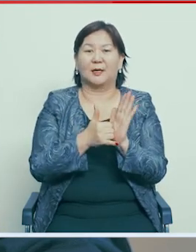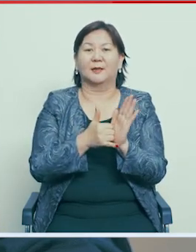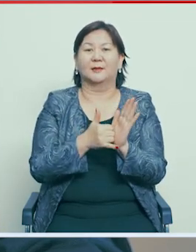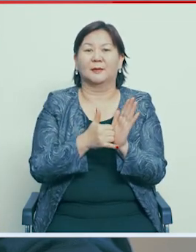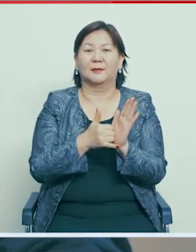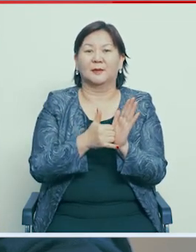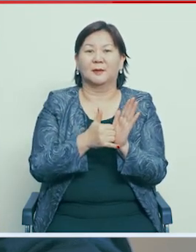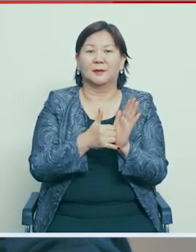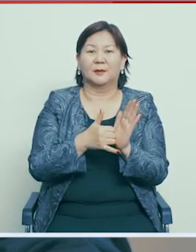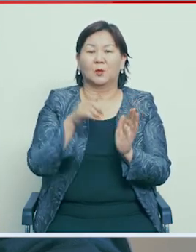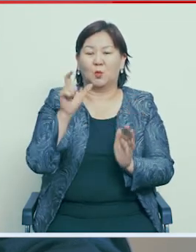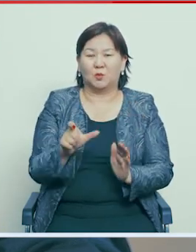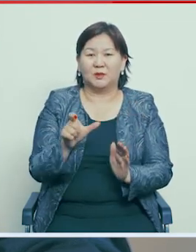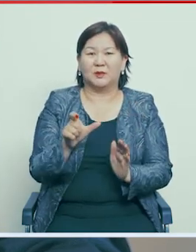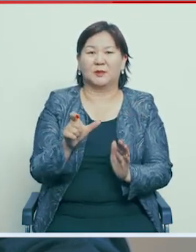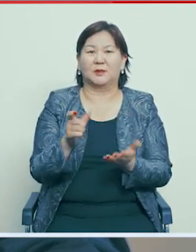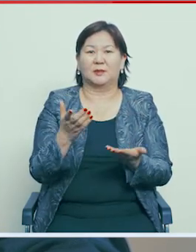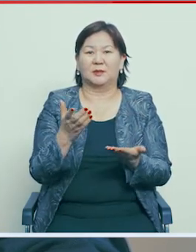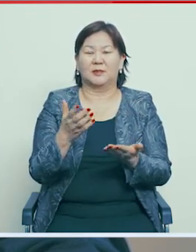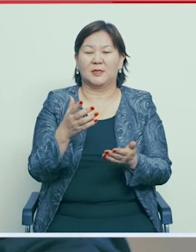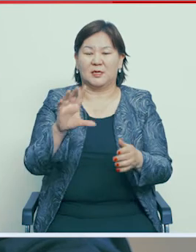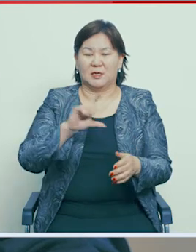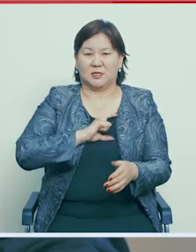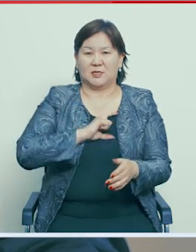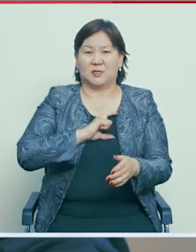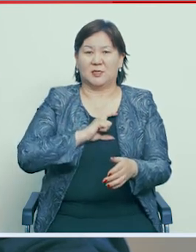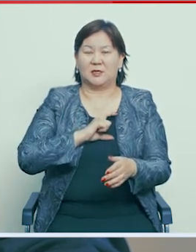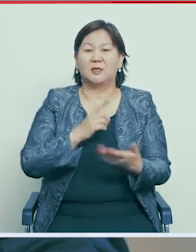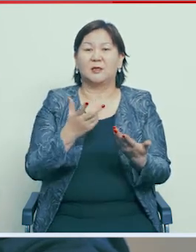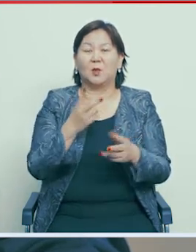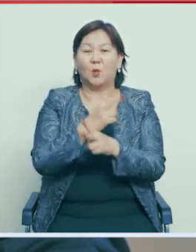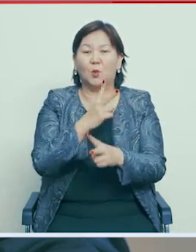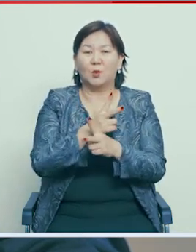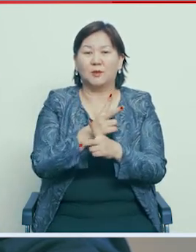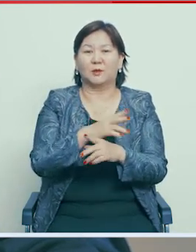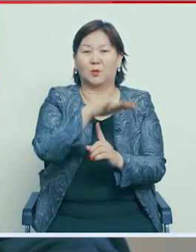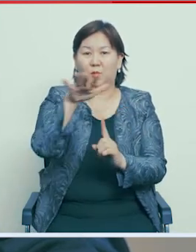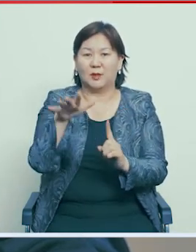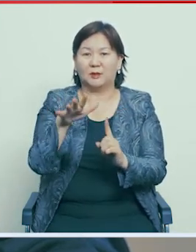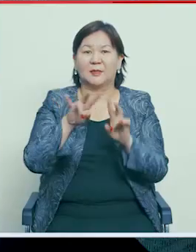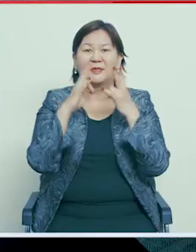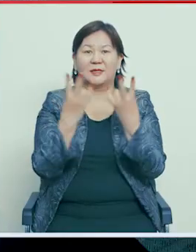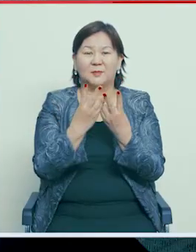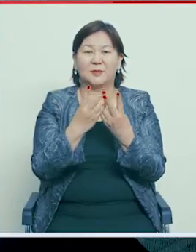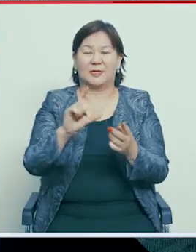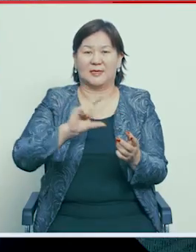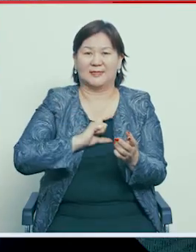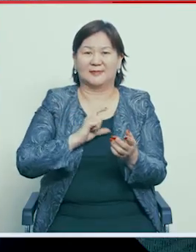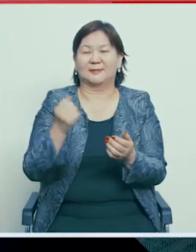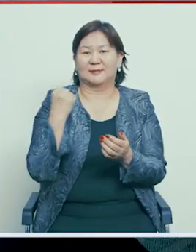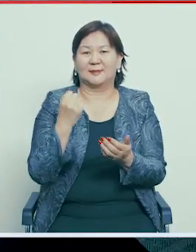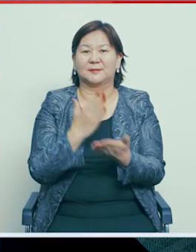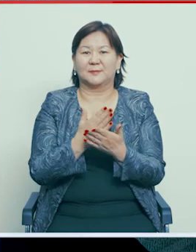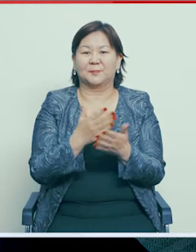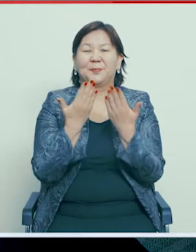одоо хүний одоо идэх эрхээ бид нар яг хуулийн хүрээнд болон нийгмийн хүрээнд эдэлж чадчих байгаа юу? Энэ дээр та